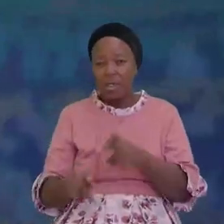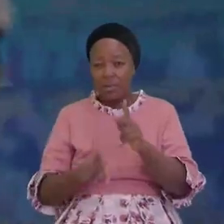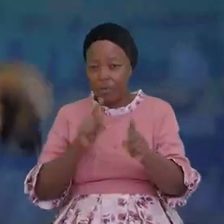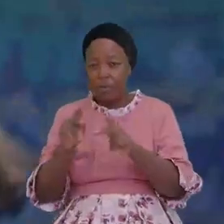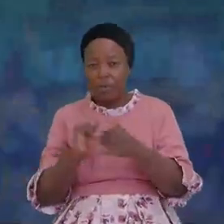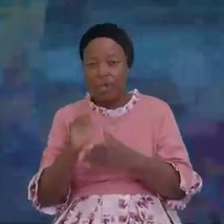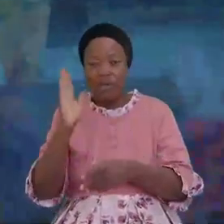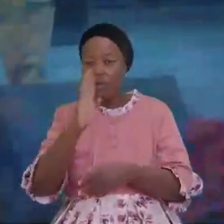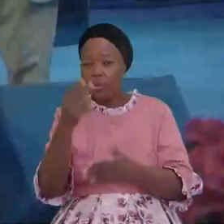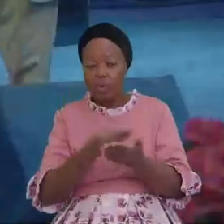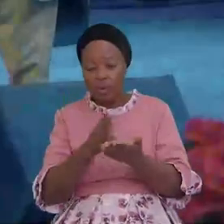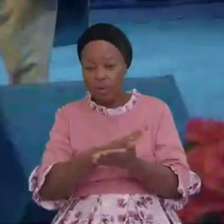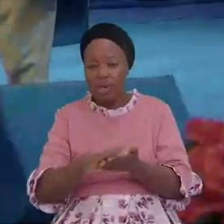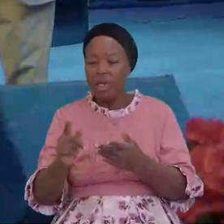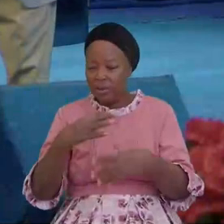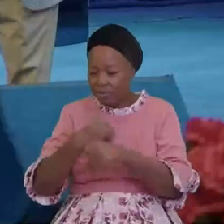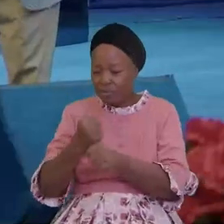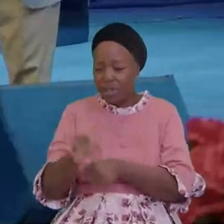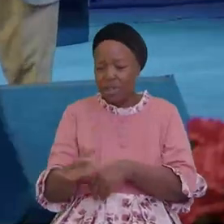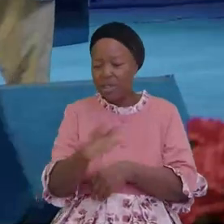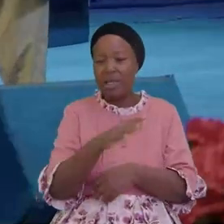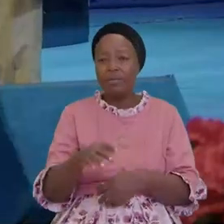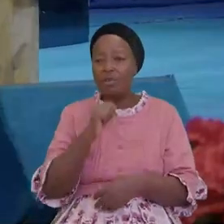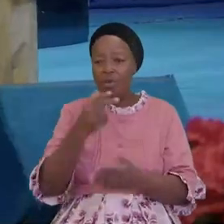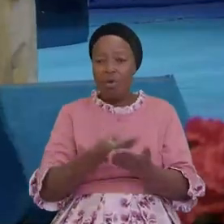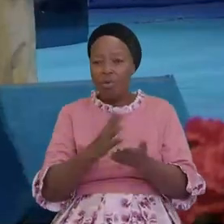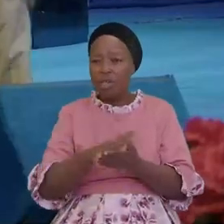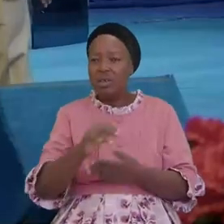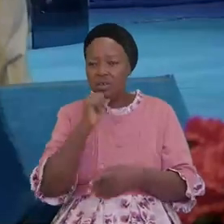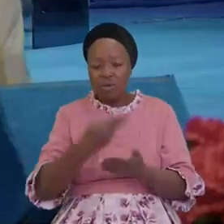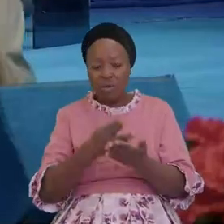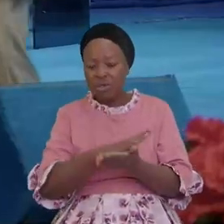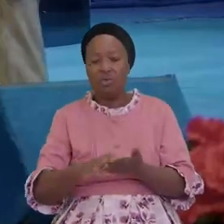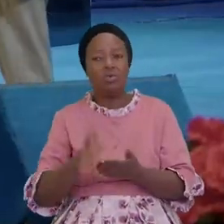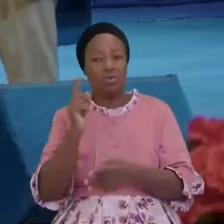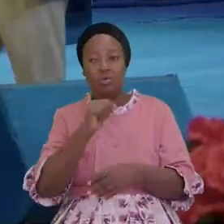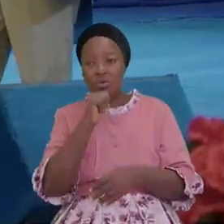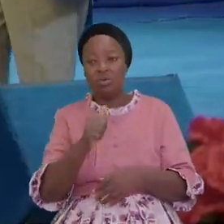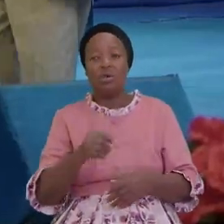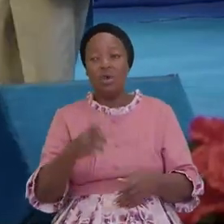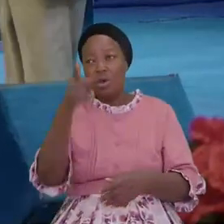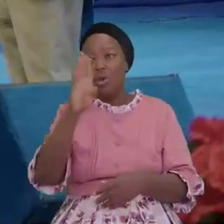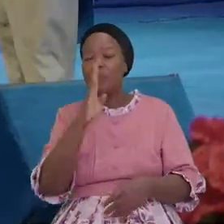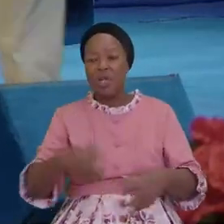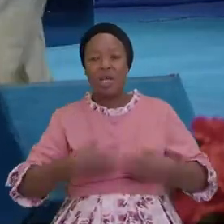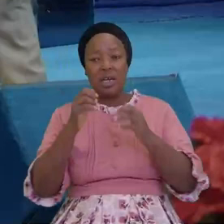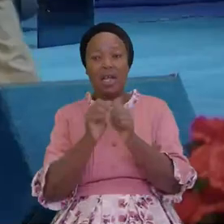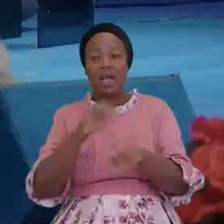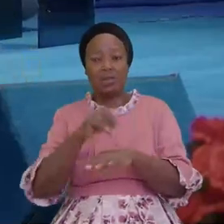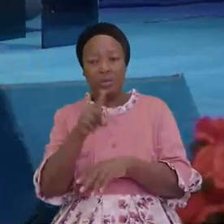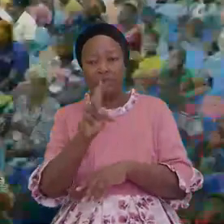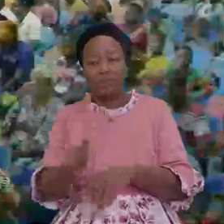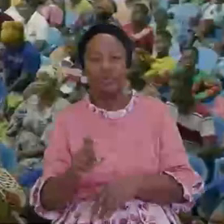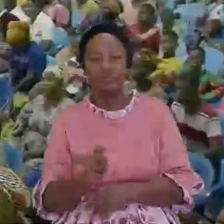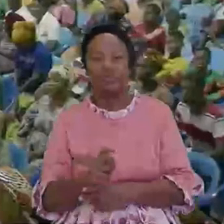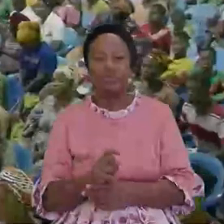Et tu prends ces créatures, ceux qui doivent être saints, tu les rends impurs. Tu les rends injustes. Est-ce que Dieu ne